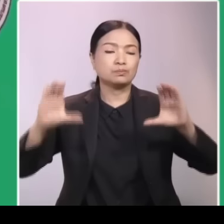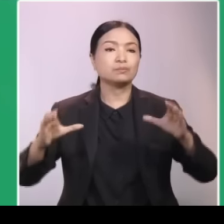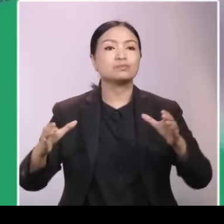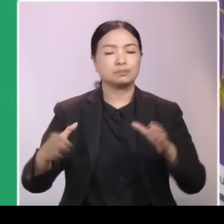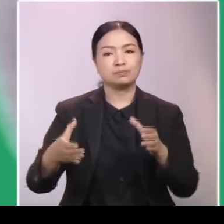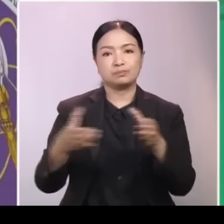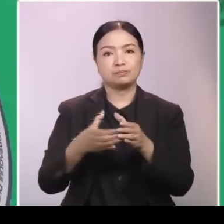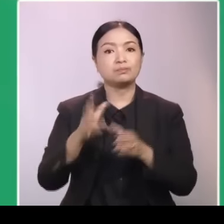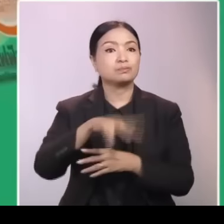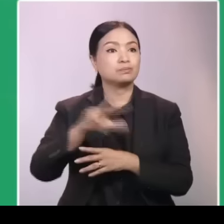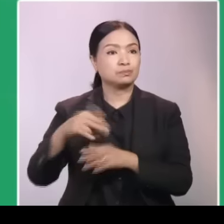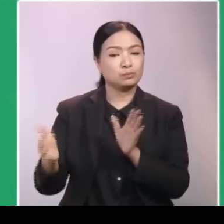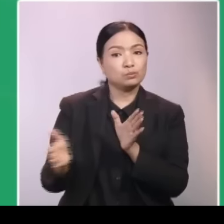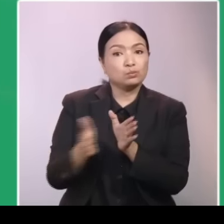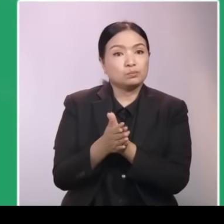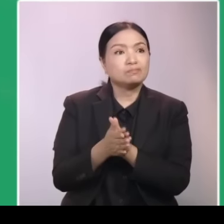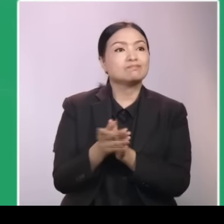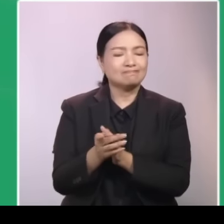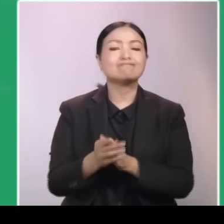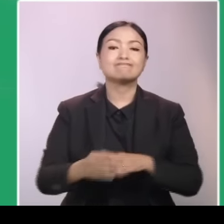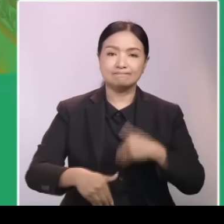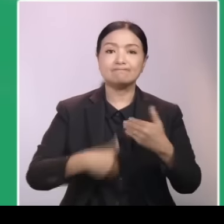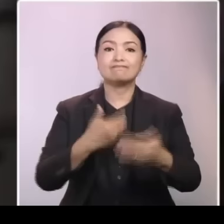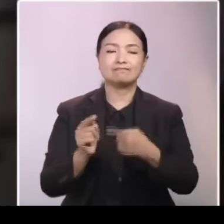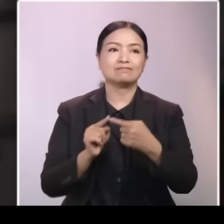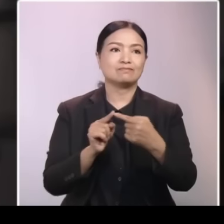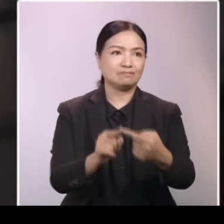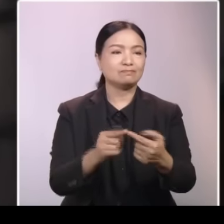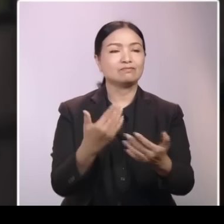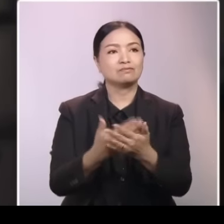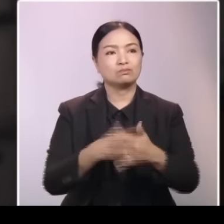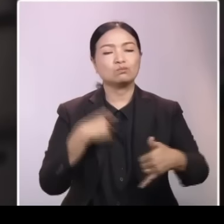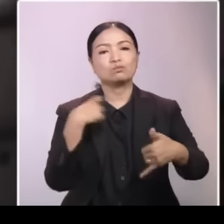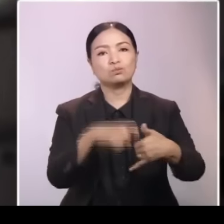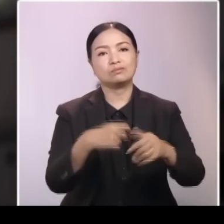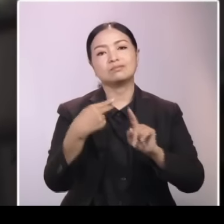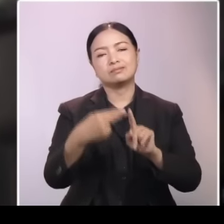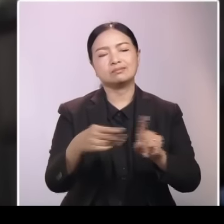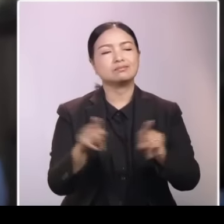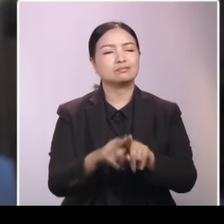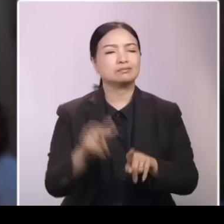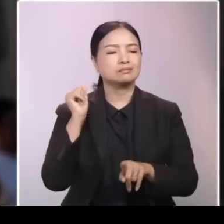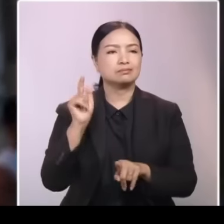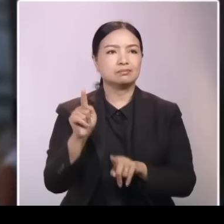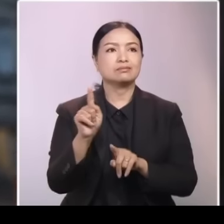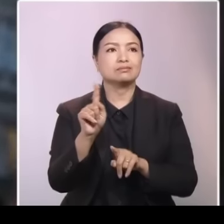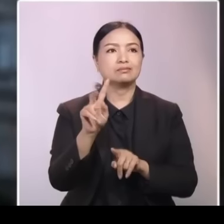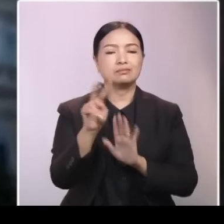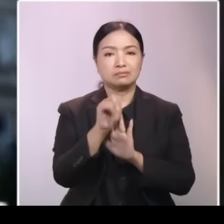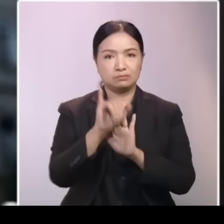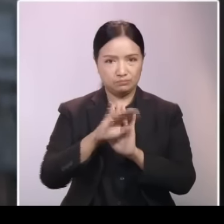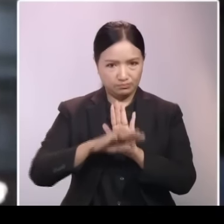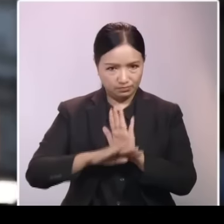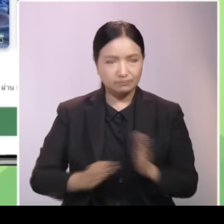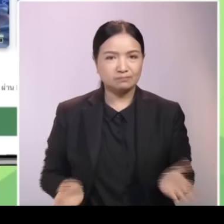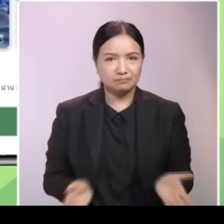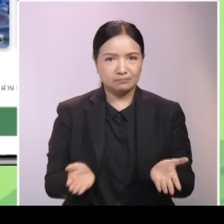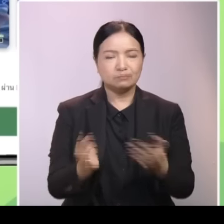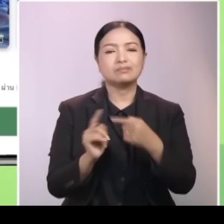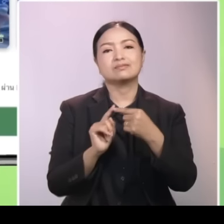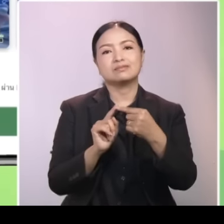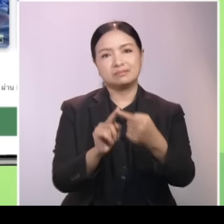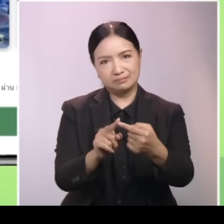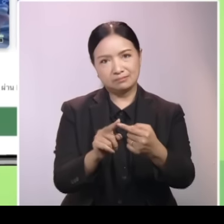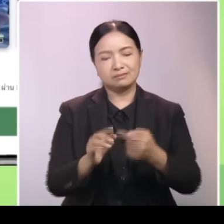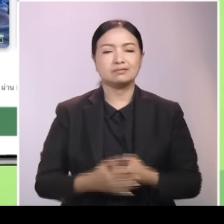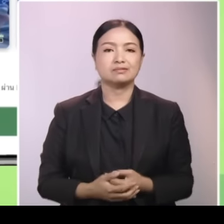ร่วมด้วยก็ยืนยันค่ะว่าเดินหน้านโยบายเดิมเติมเงิน 10,000 บาทนะคะเป็นหนึ่งนโยบายที่ควรต้องขับเคลื่อนค่ะไปฟังเสียงกันเลยค่ะ